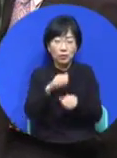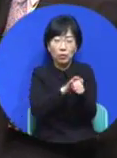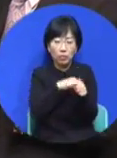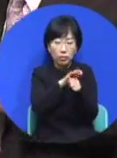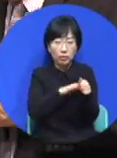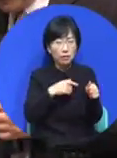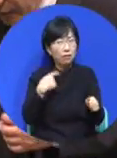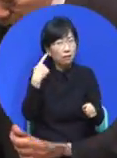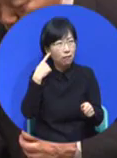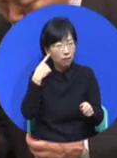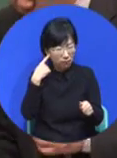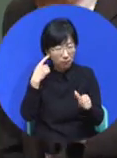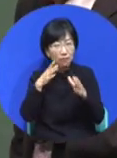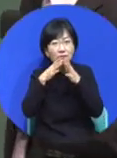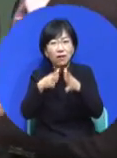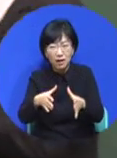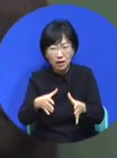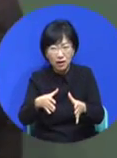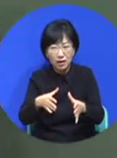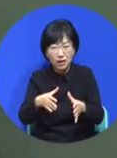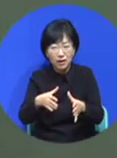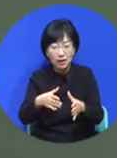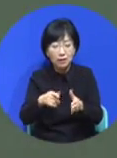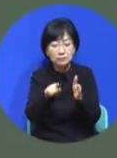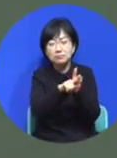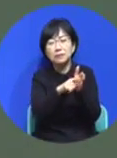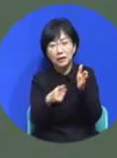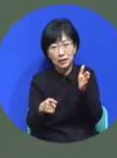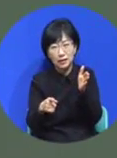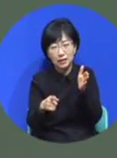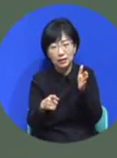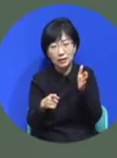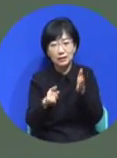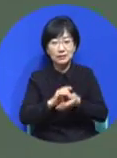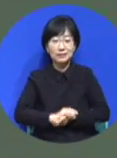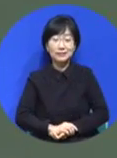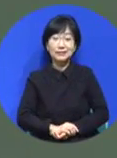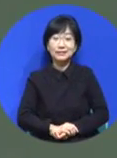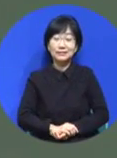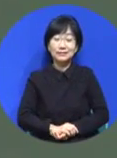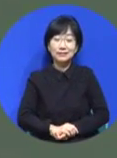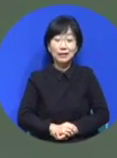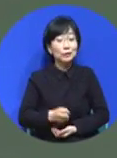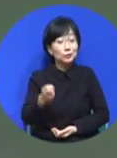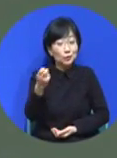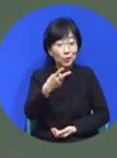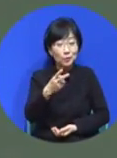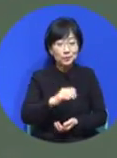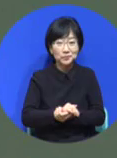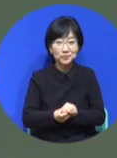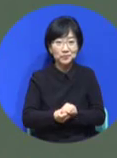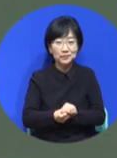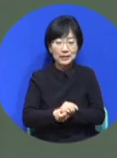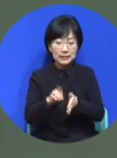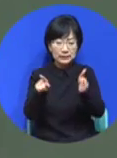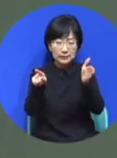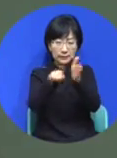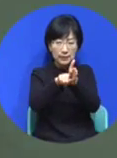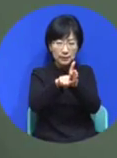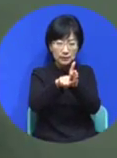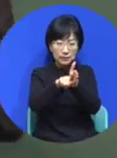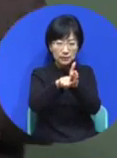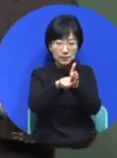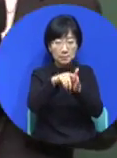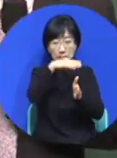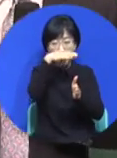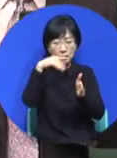blessings? 반대로 우리가 신앙생활 한다 어떻게 보면 참 어려워요. And in some ways, when we say we're trying to live a walk of faith,